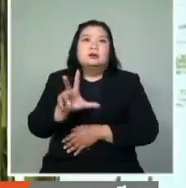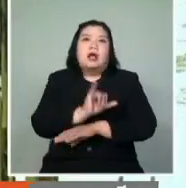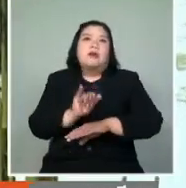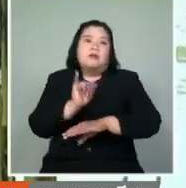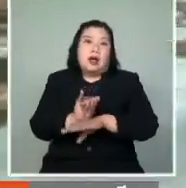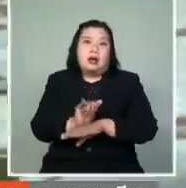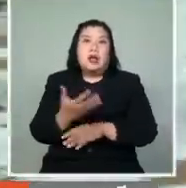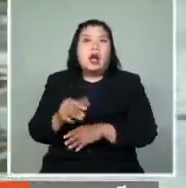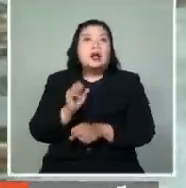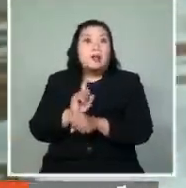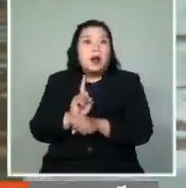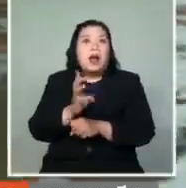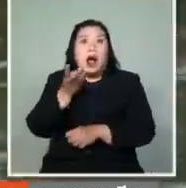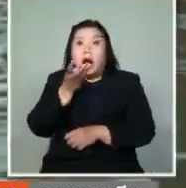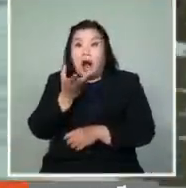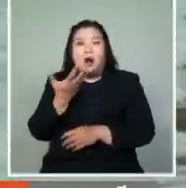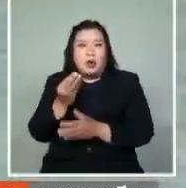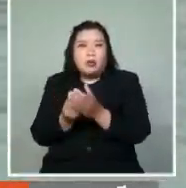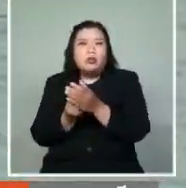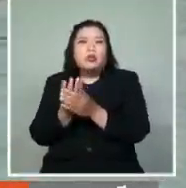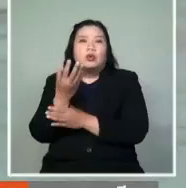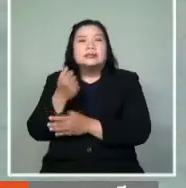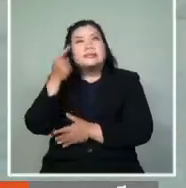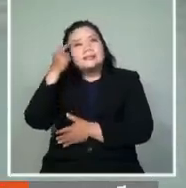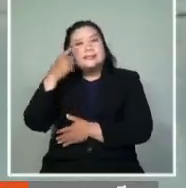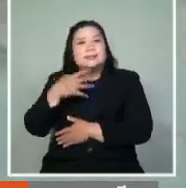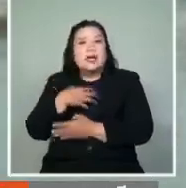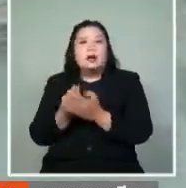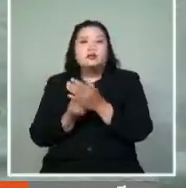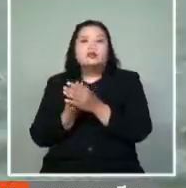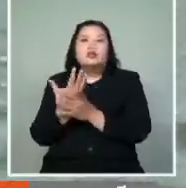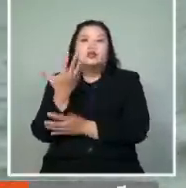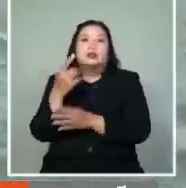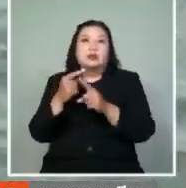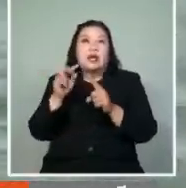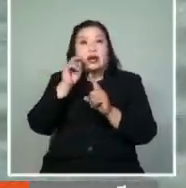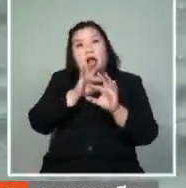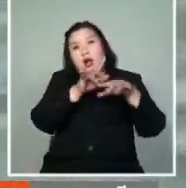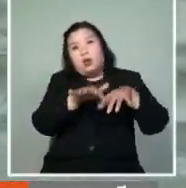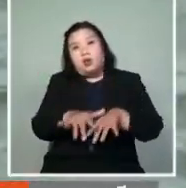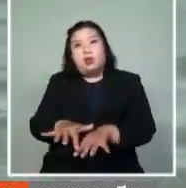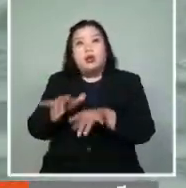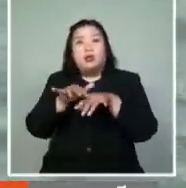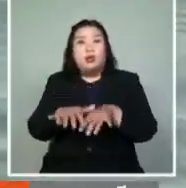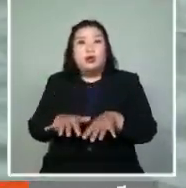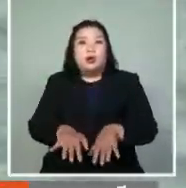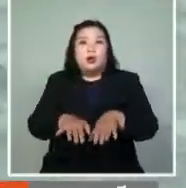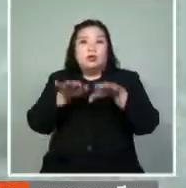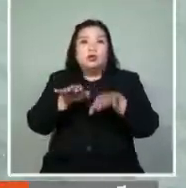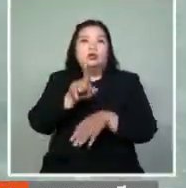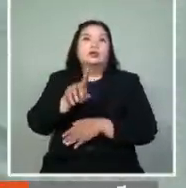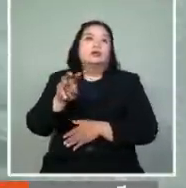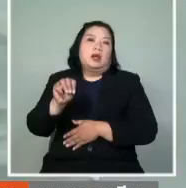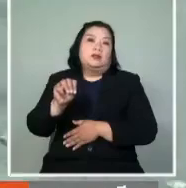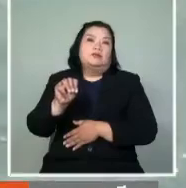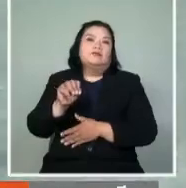าวเนี่ยกำลังตั้งท้องใกล้จะออกรวงแล้วนะครับก็มีความหวังเลยแหละแต่มาถูกน้ำมูลไหลเข้าท่วมนาข้าวสูงกว่า1เมตร50เ